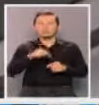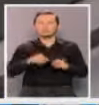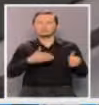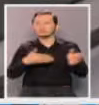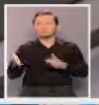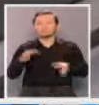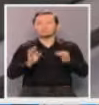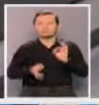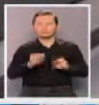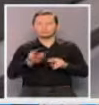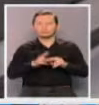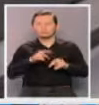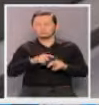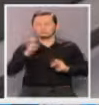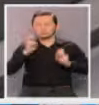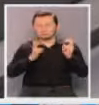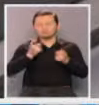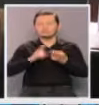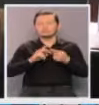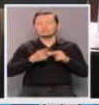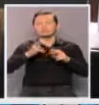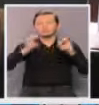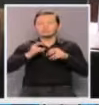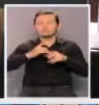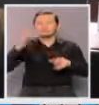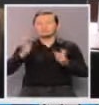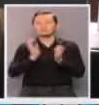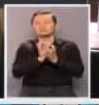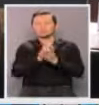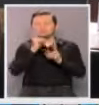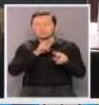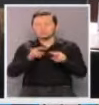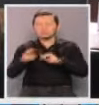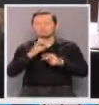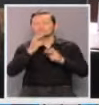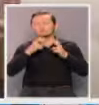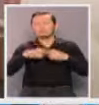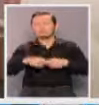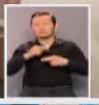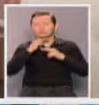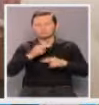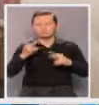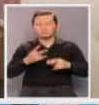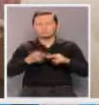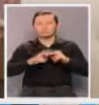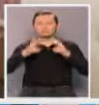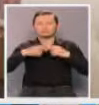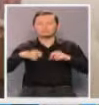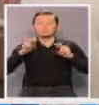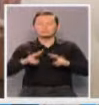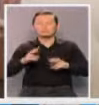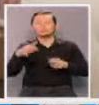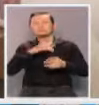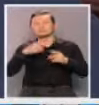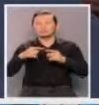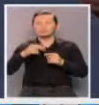тұрақты. Дегенмен мұнайлы өңір болғандықтан өндірістік орындардағы жағдайды назарда ұстау қажет. Ал оны зерттейтін құралдар өзге